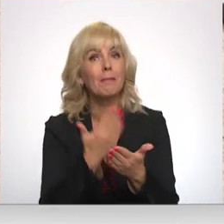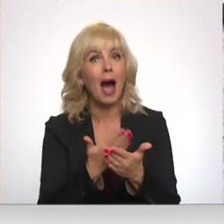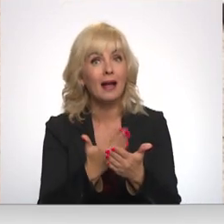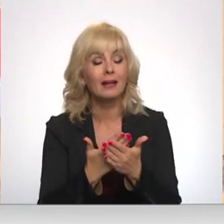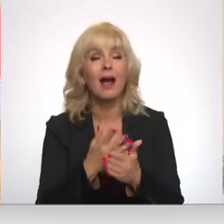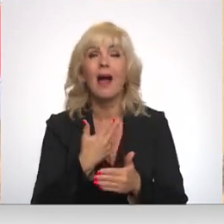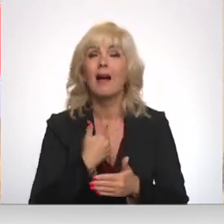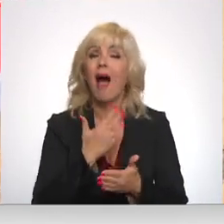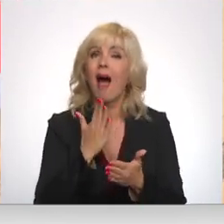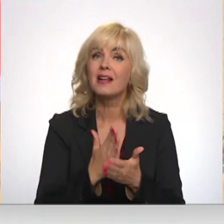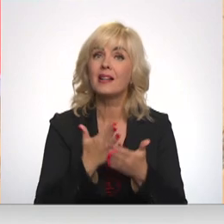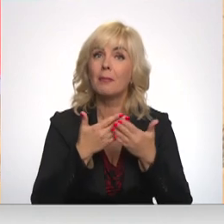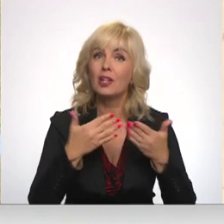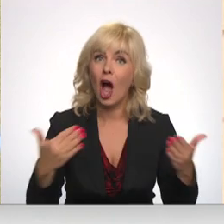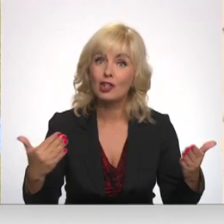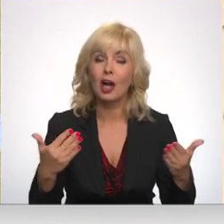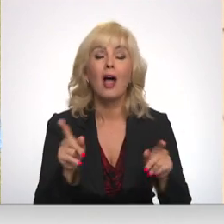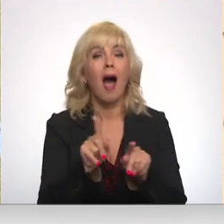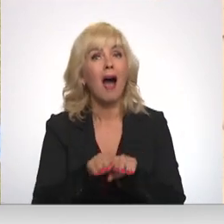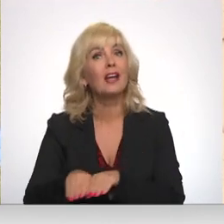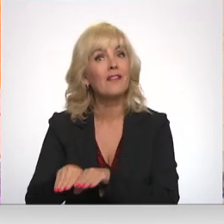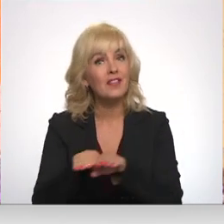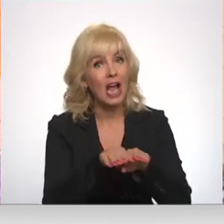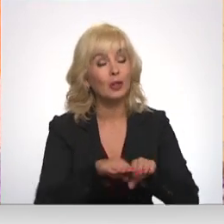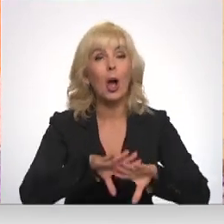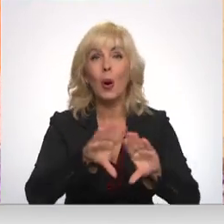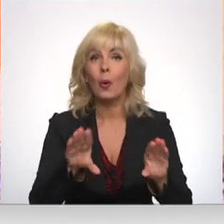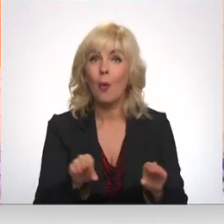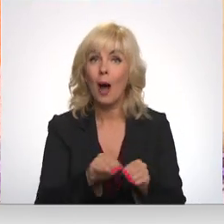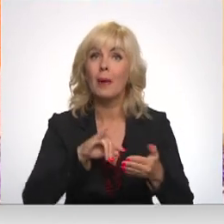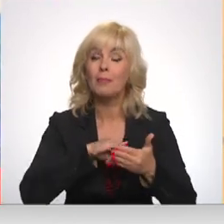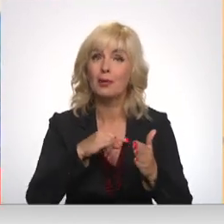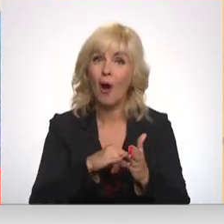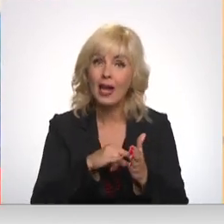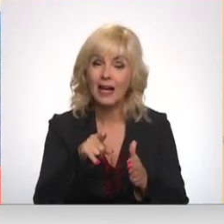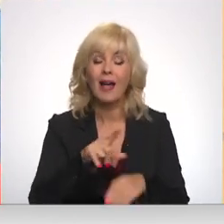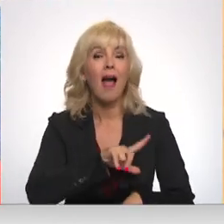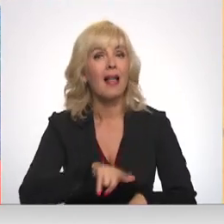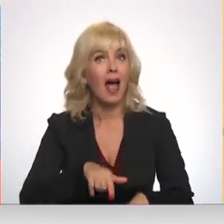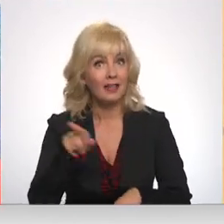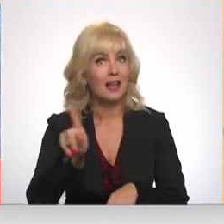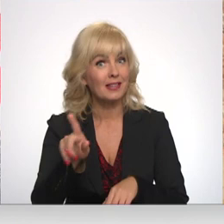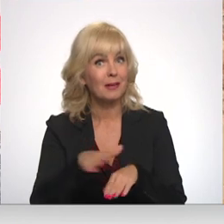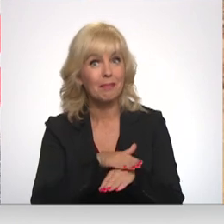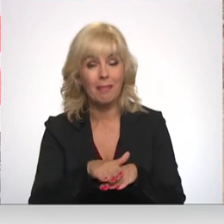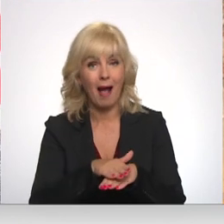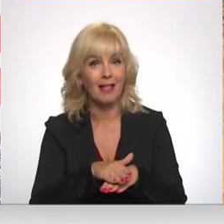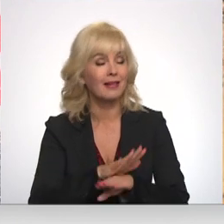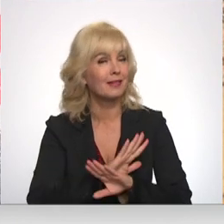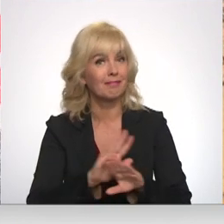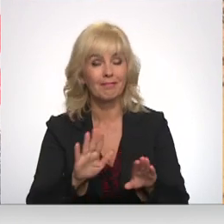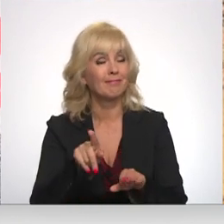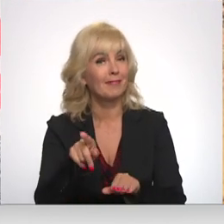esam dažādi, tai pašā laikā vienot šo kopējo projektu, ja kāds man pateiks, ka latvietis ir pelēks, šis ir